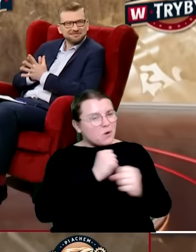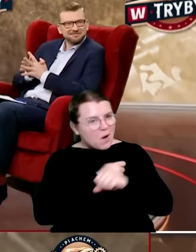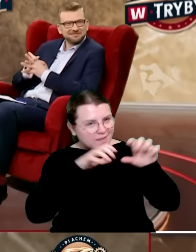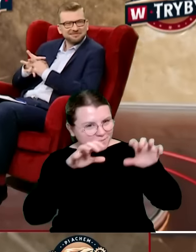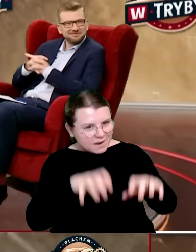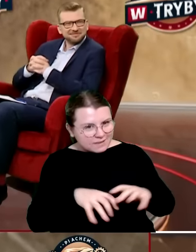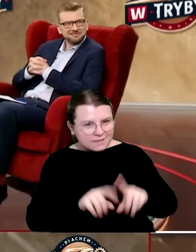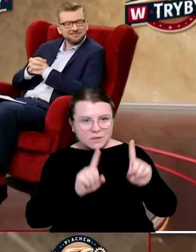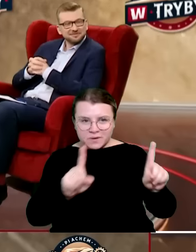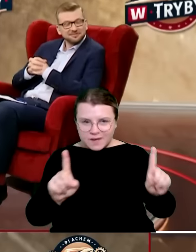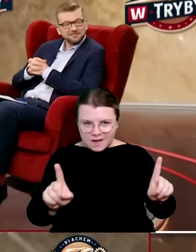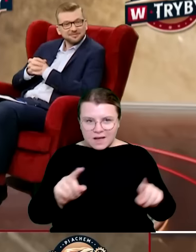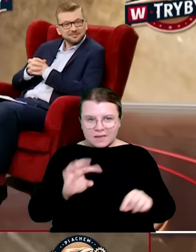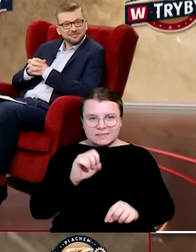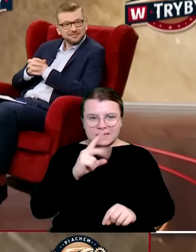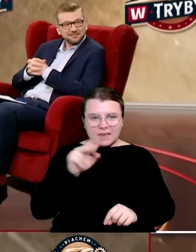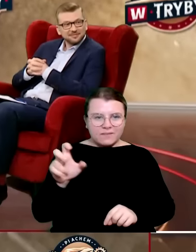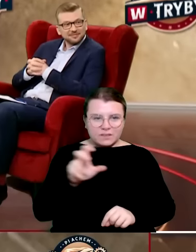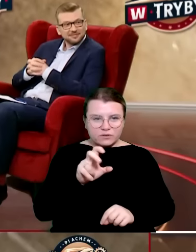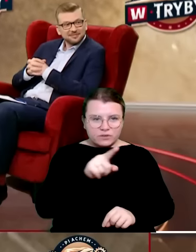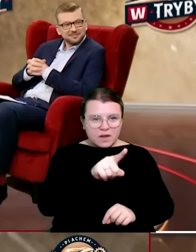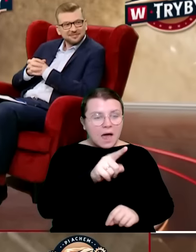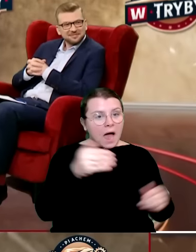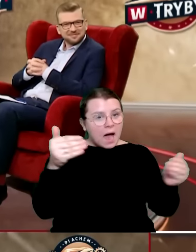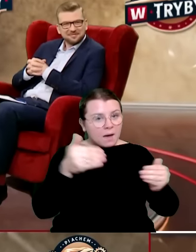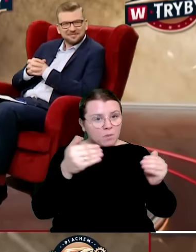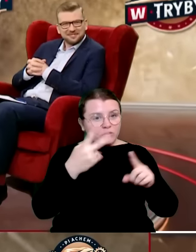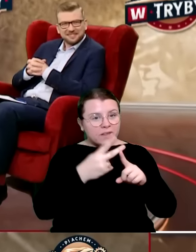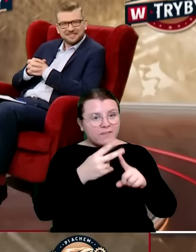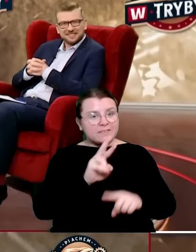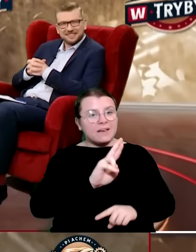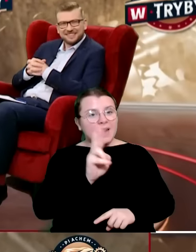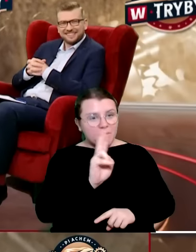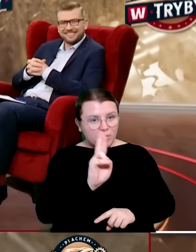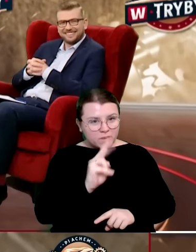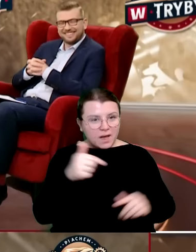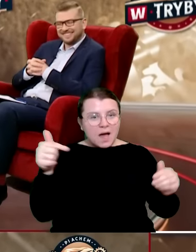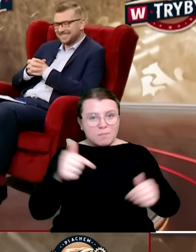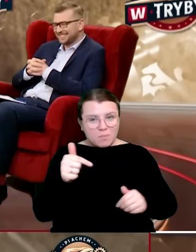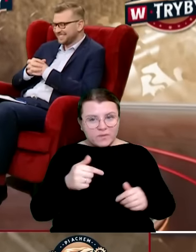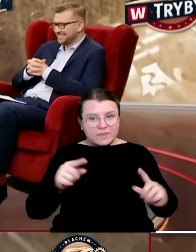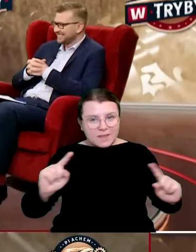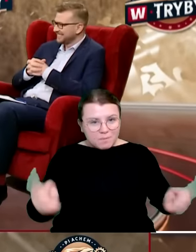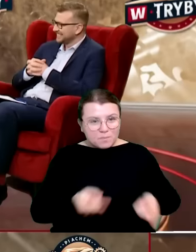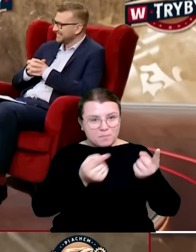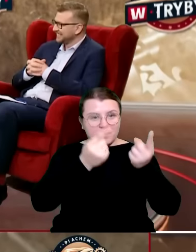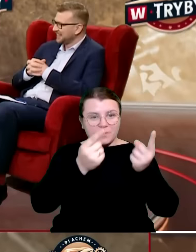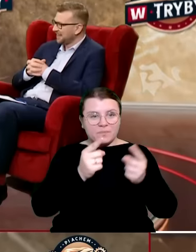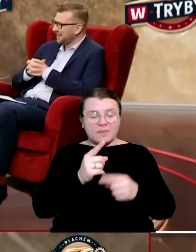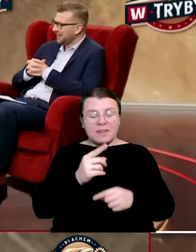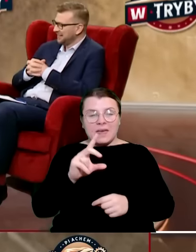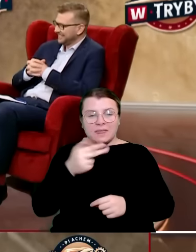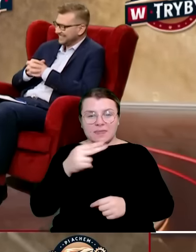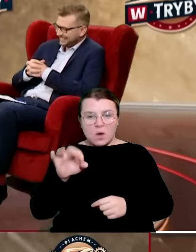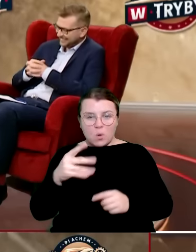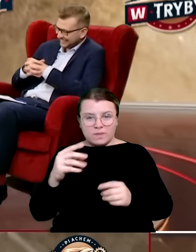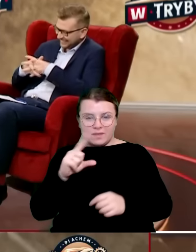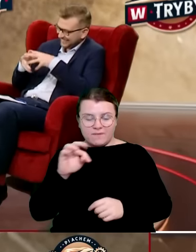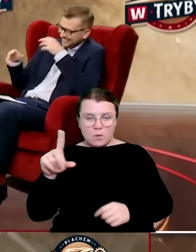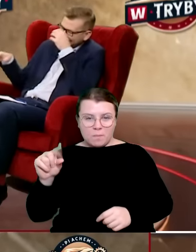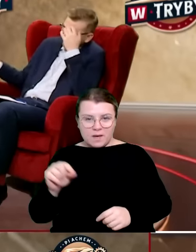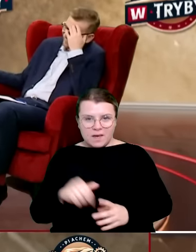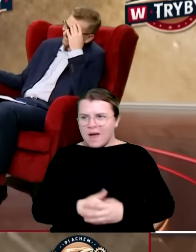Tomasza Sakiewicza. A może by tak Republika podjęła się działań promocyjnych Neo-TVP? No ale kogo tam promować? Kto będzie